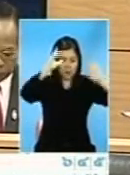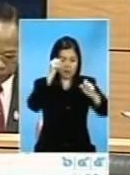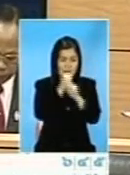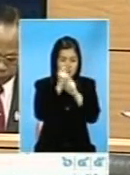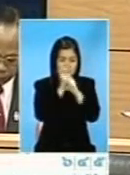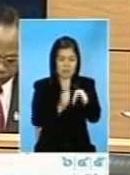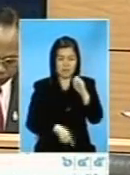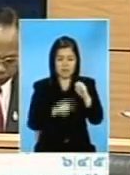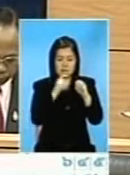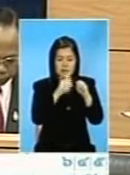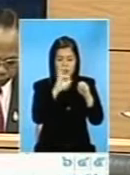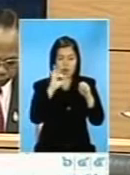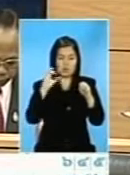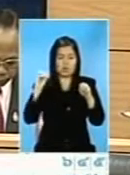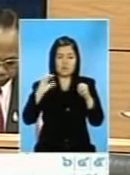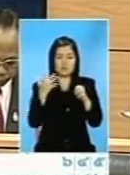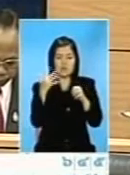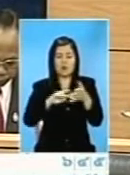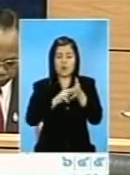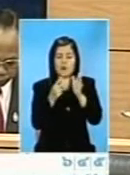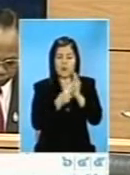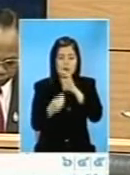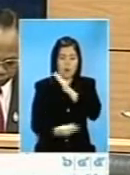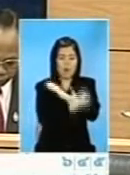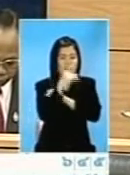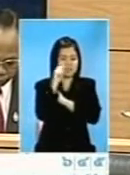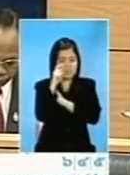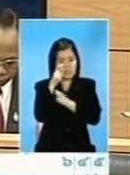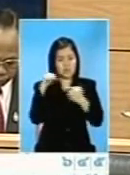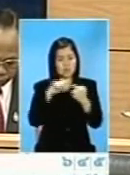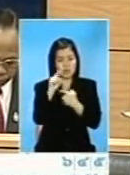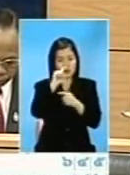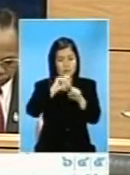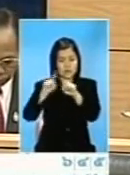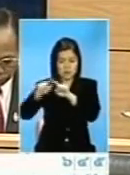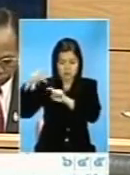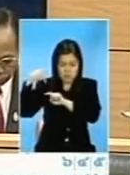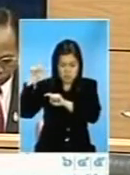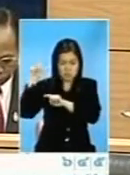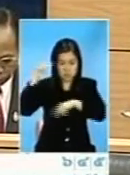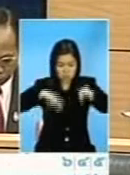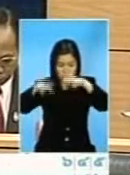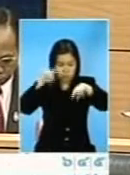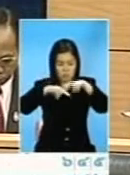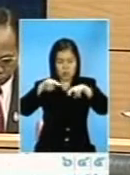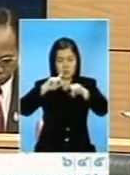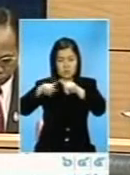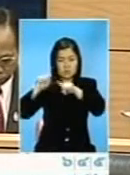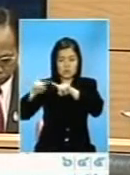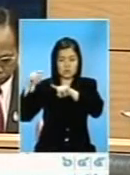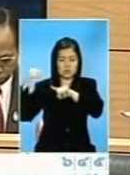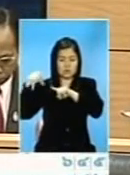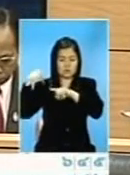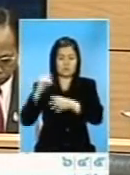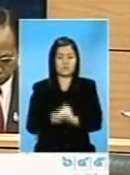นเพราะรัฐธรรมนูญมาตรา68ของเดิมที่ใช้อยู่ในปัจจุบันก็คือว่าถ้าใครเห็นว่ามีการล้มล้างการปกครองระบอบประชาธิปไตยเนี่ย